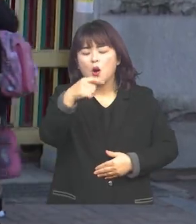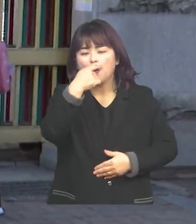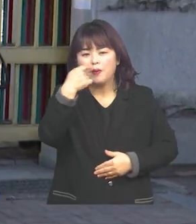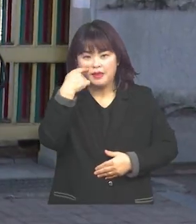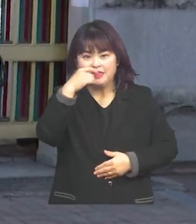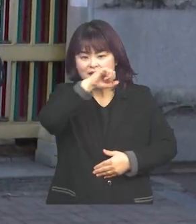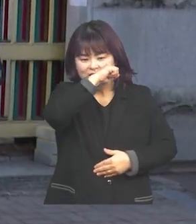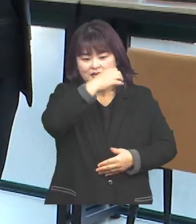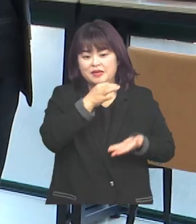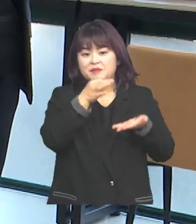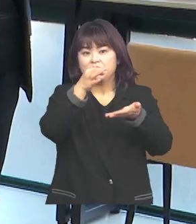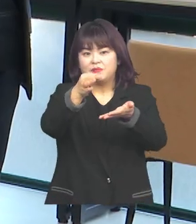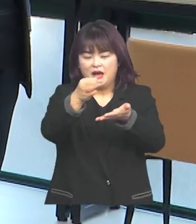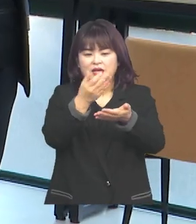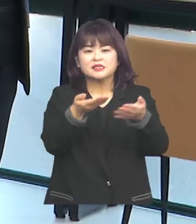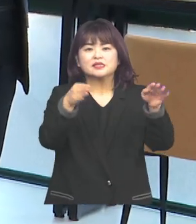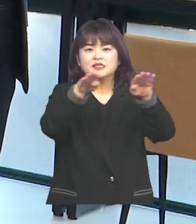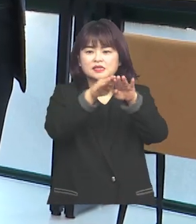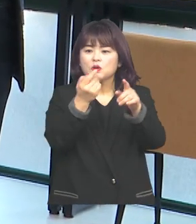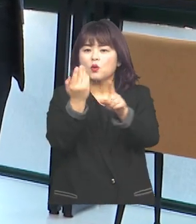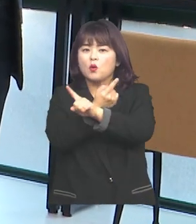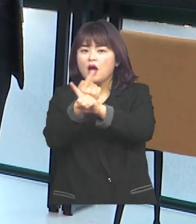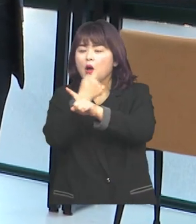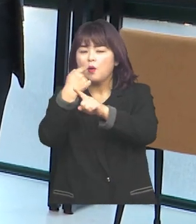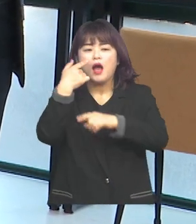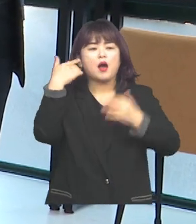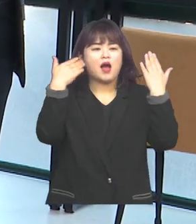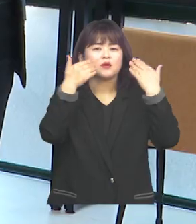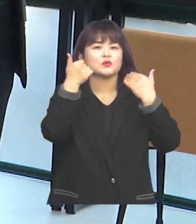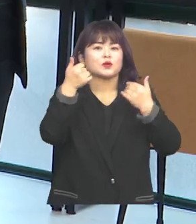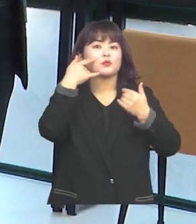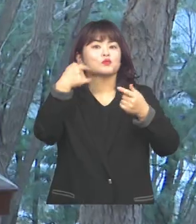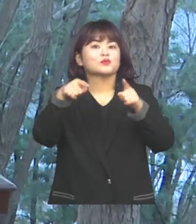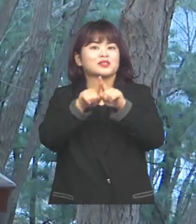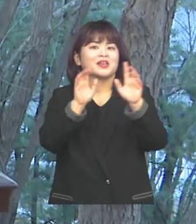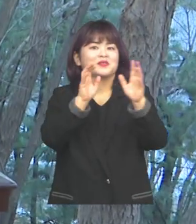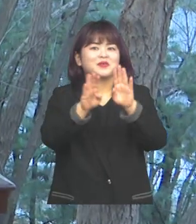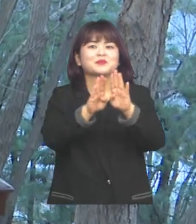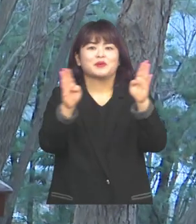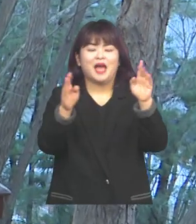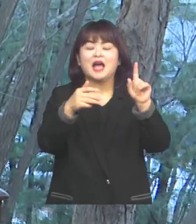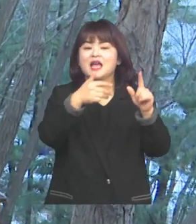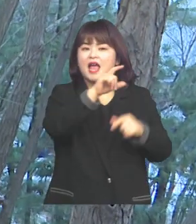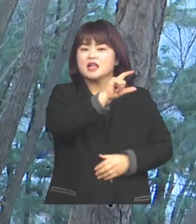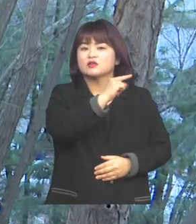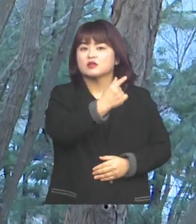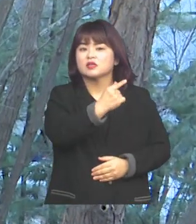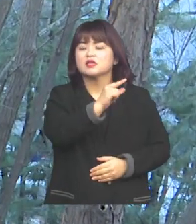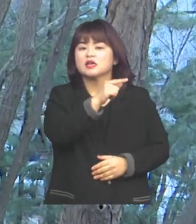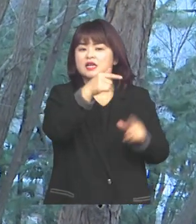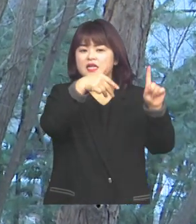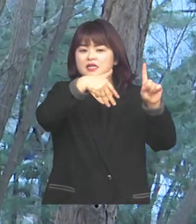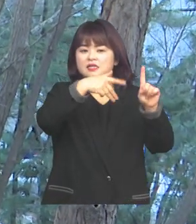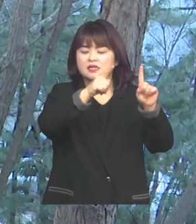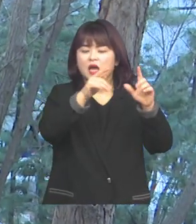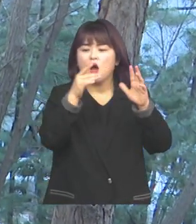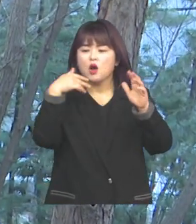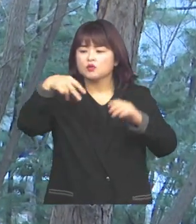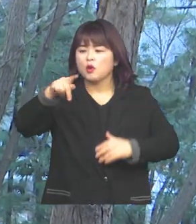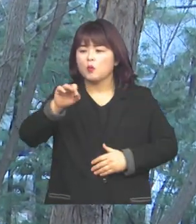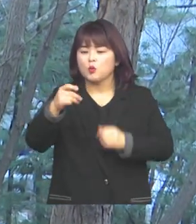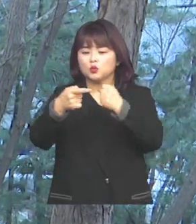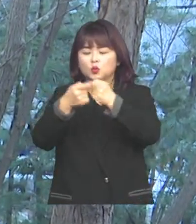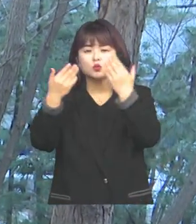개선된 현장을 점검하고 학교장 학부모와 간담회를 가졌습니다. 이 시장은 LG 1차 아파트에서 성복초